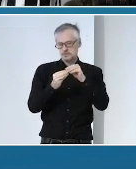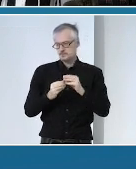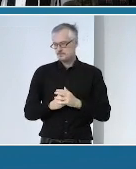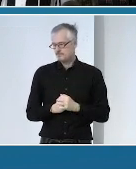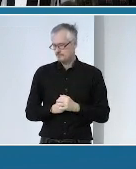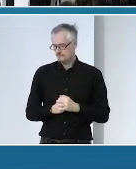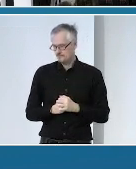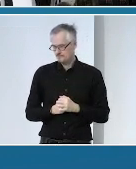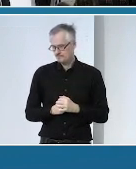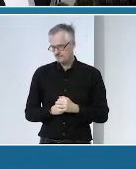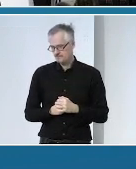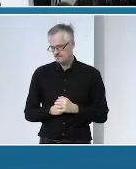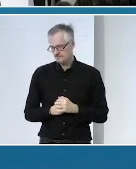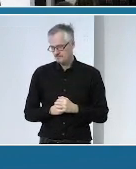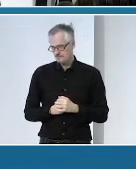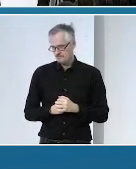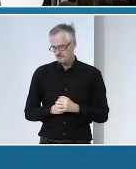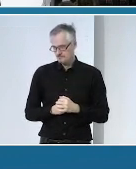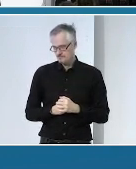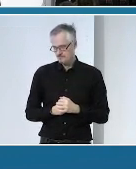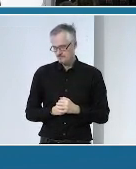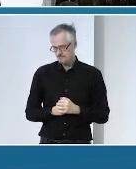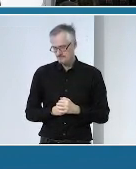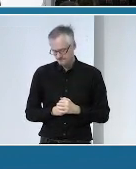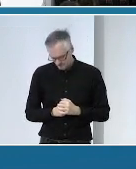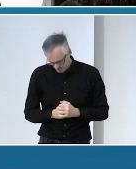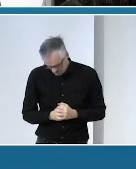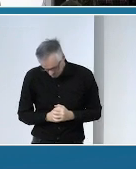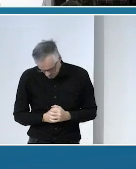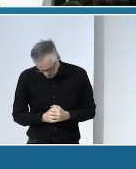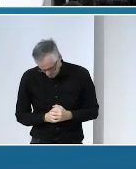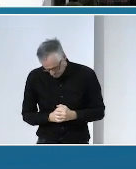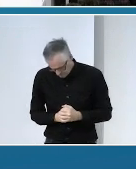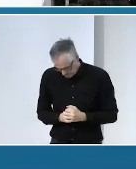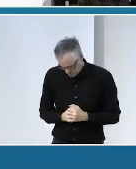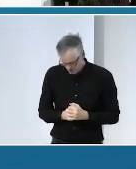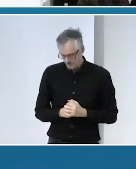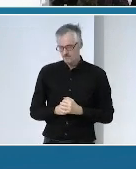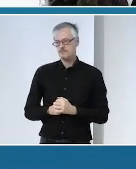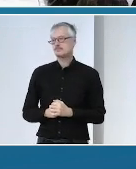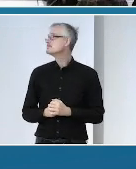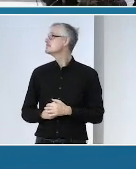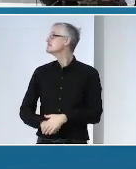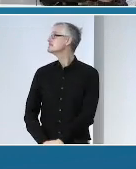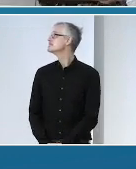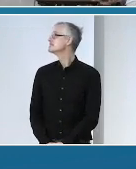être debout. Mais j'en sais rien. Bah vas-y, je te demande. Tu veux que je te le mette là-bas ?